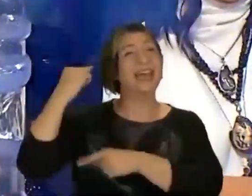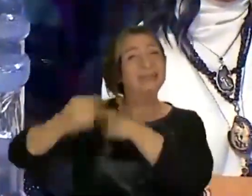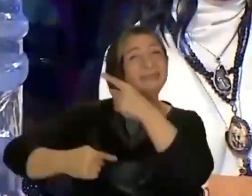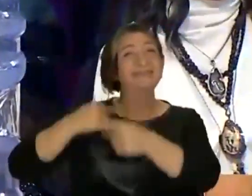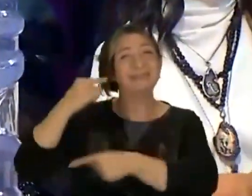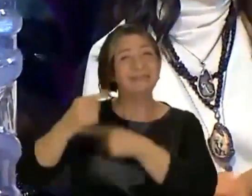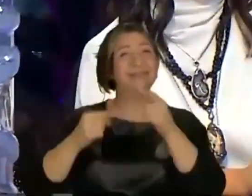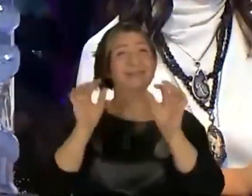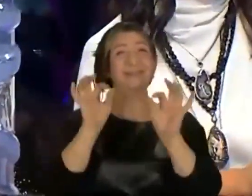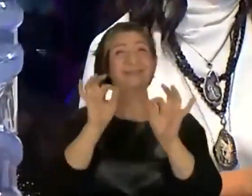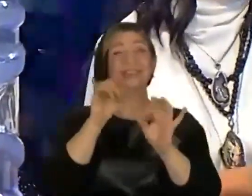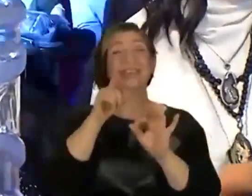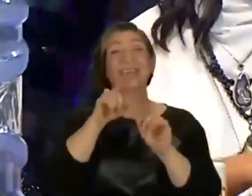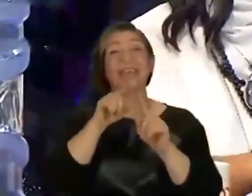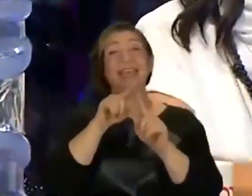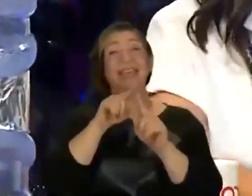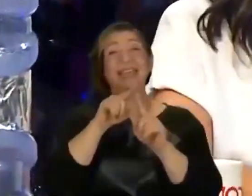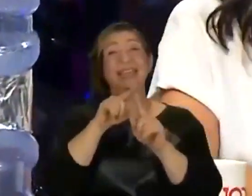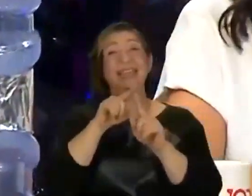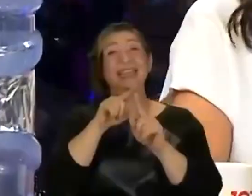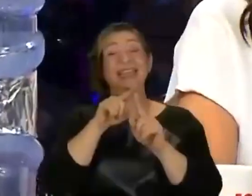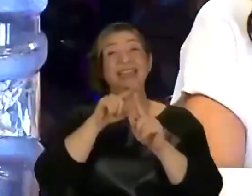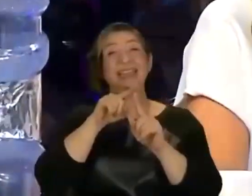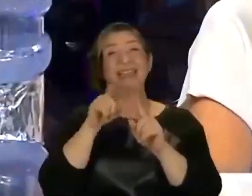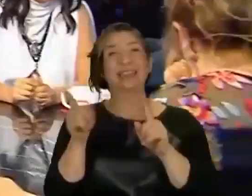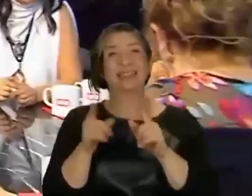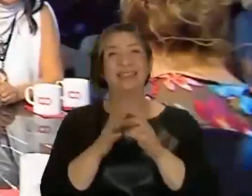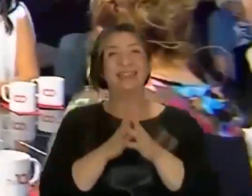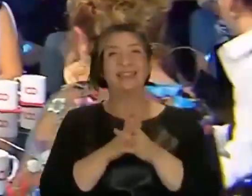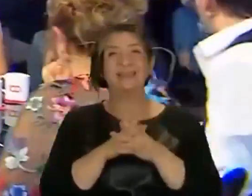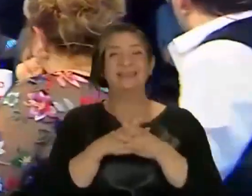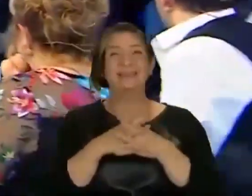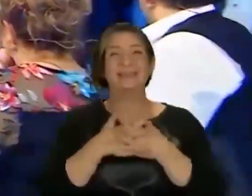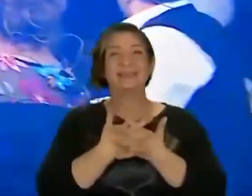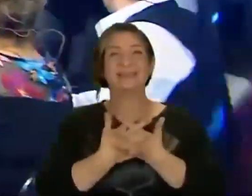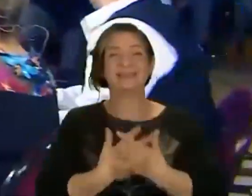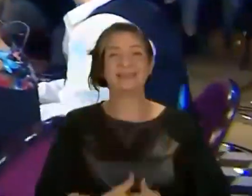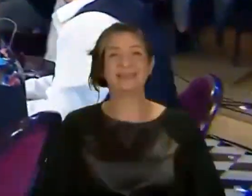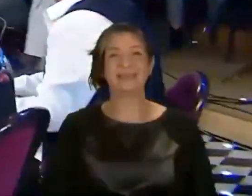Programa böyle de. Diğer şeyi de alayım.